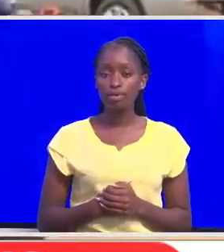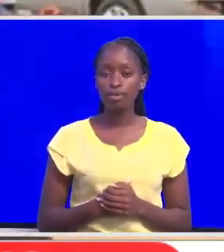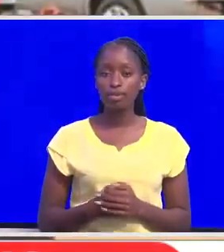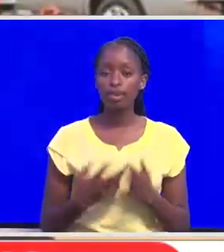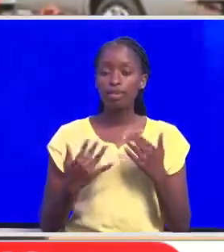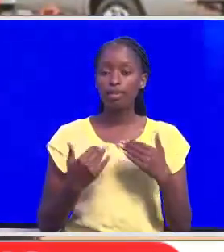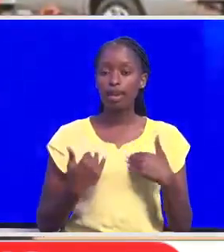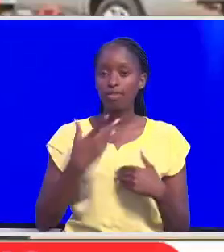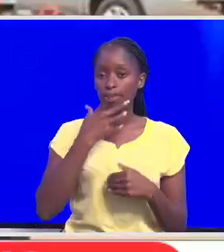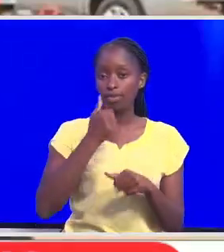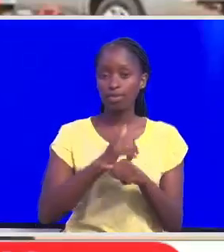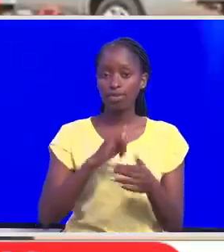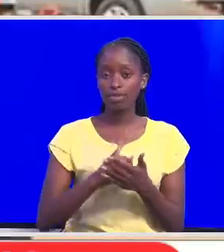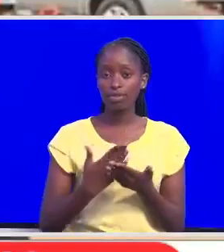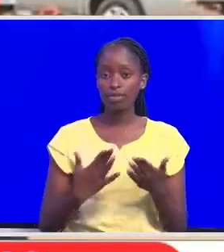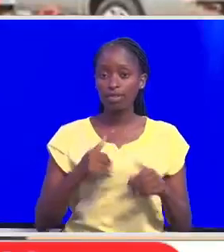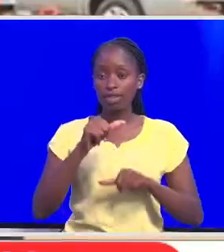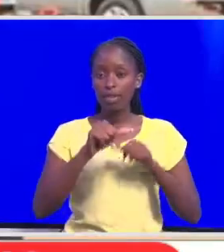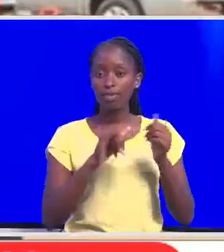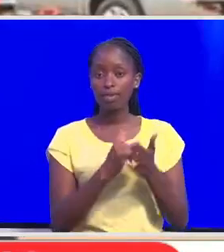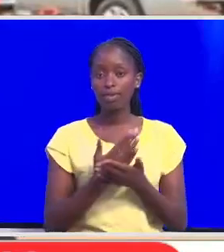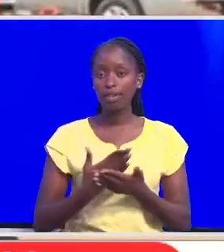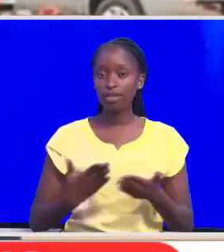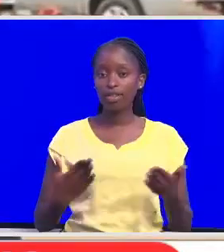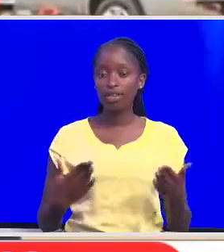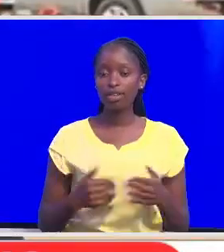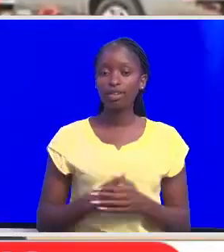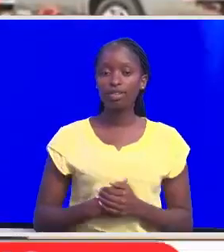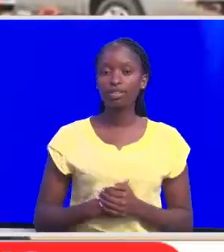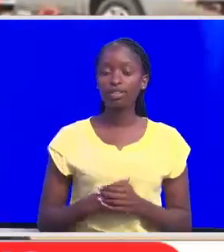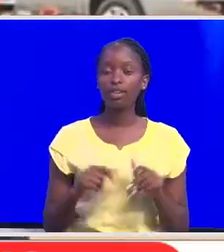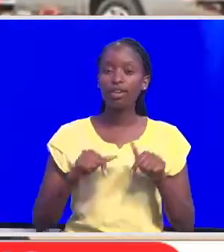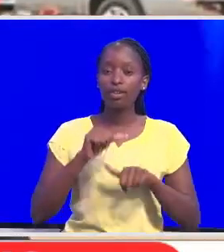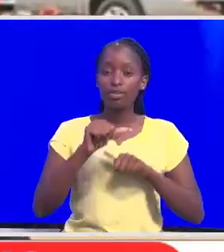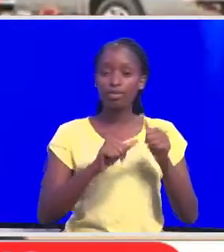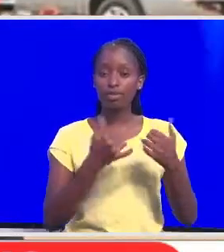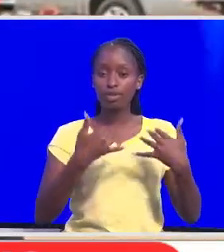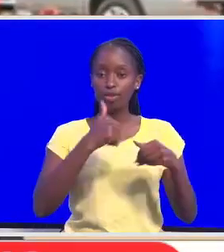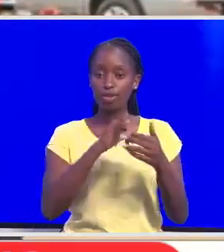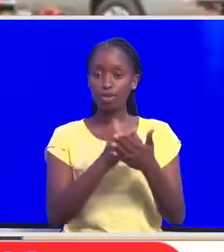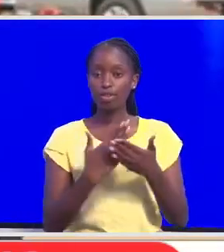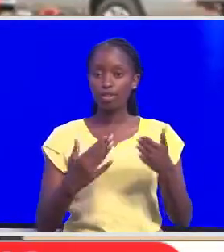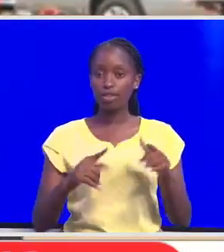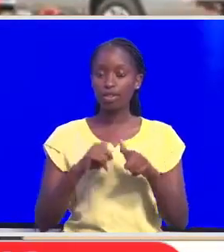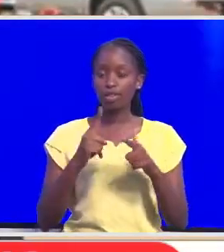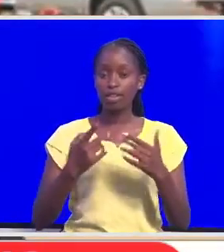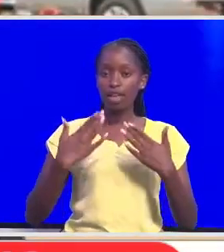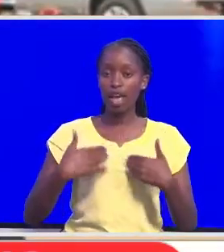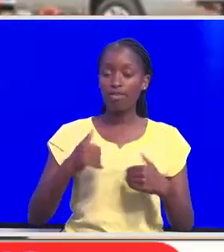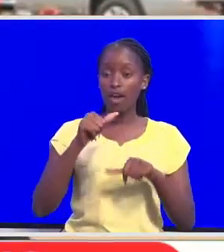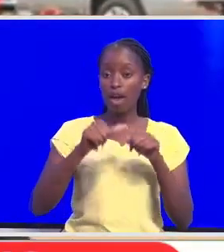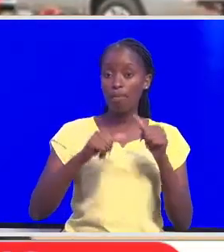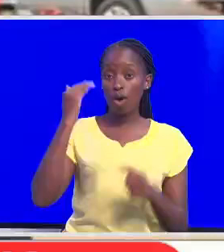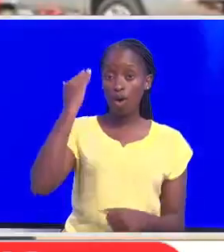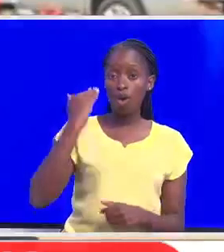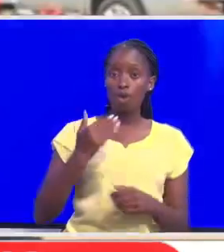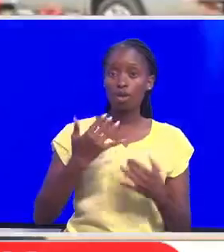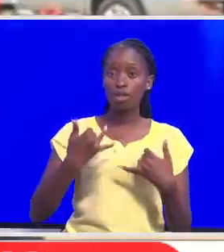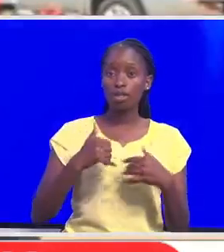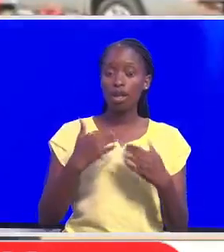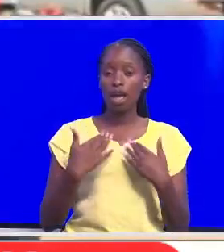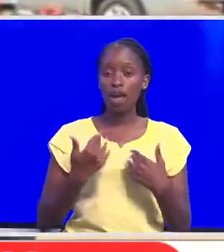rais yeye mwenyewe ambao ni rais wetu wa Jamhuri ya Kenya aliapishwa na hiyo mahakama, na wakati aliapishwa na akasema kama kwamba yeye ndiye rais wa Jamhuri ya